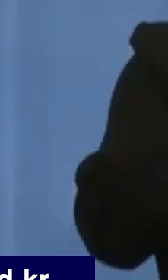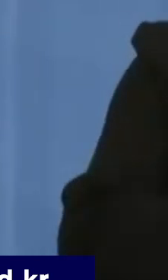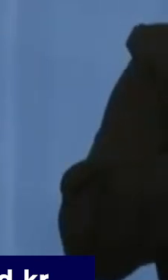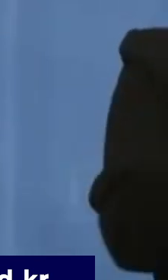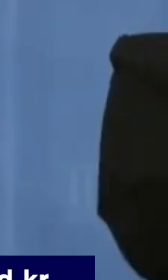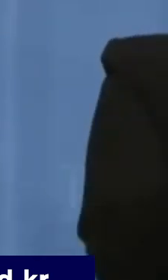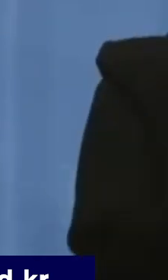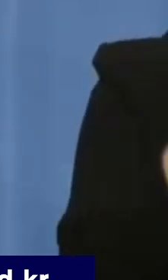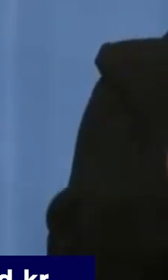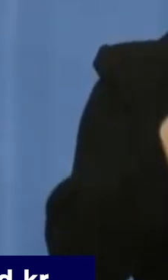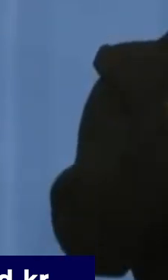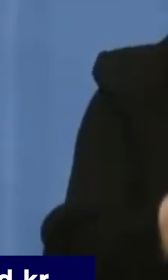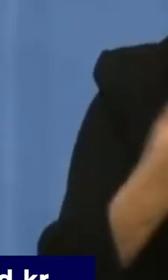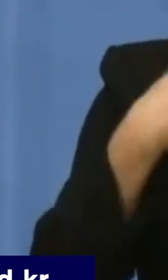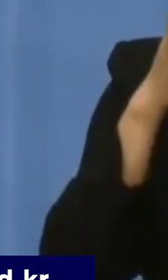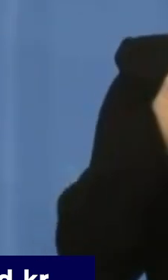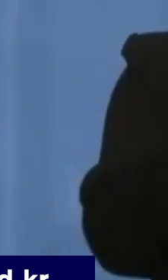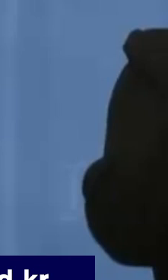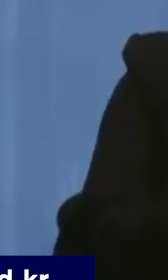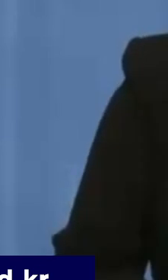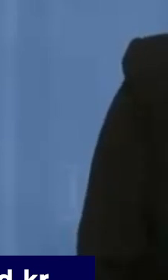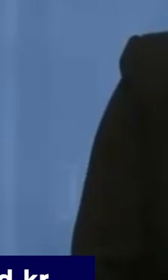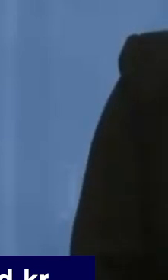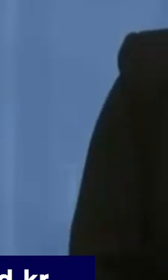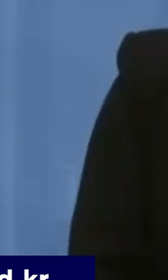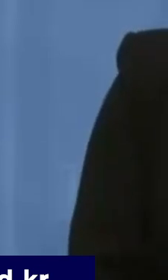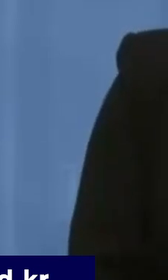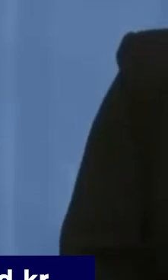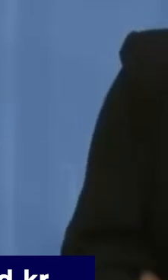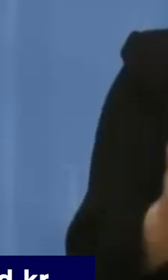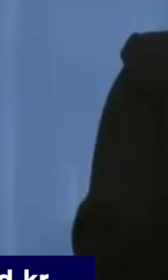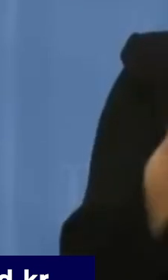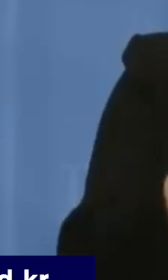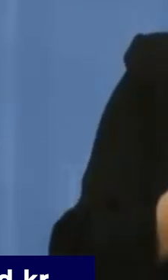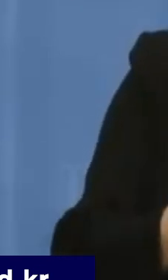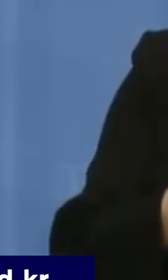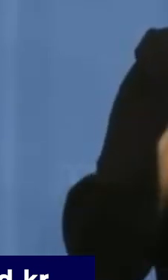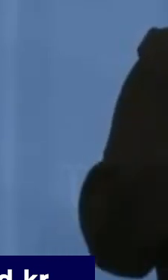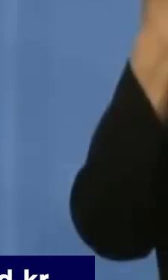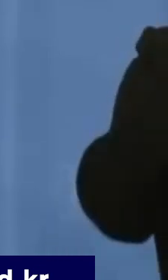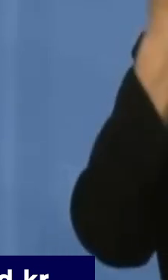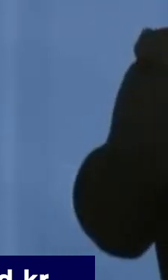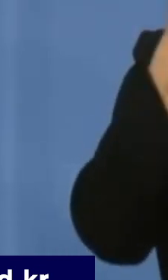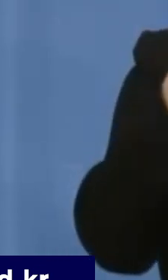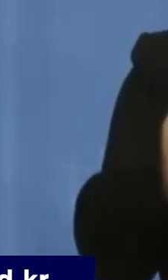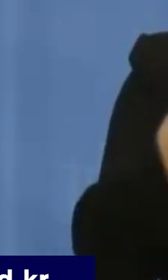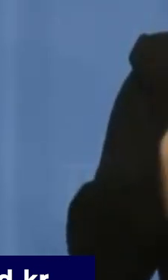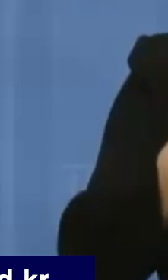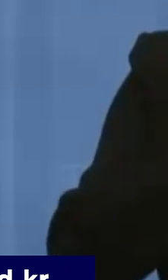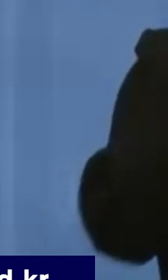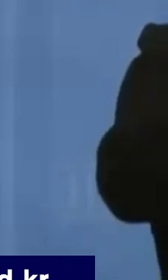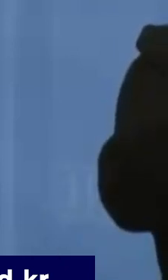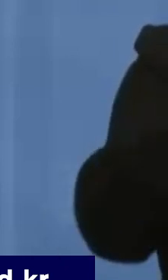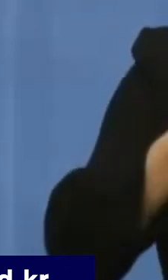정당 정치마저 시시각각 위협하고 있습니다. 그렇기에 두 특검안을 마련해 조속히 통과시키는